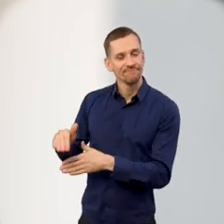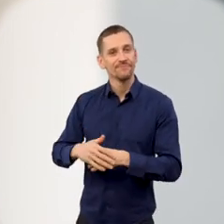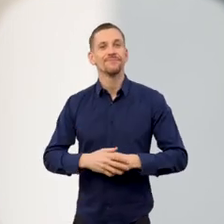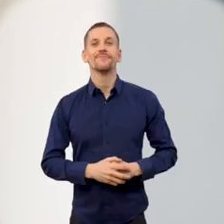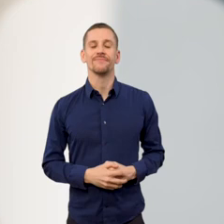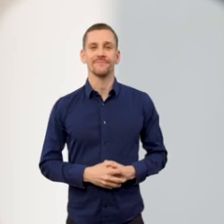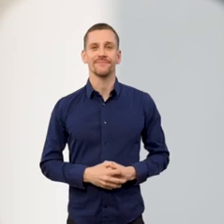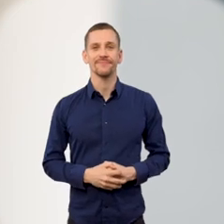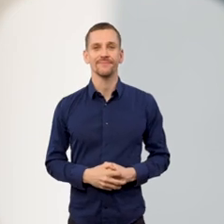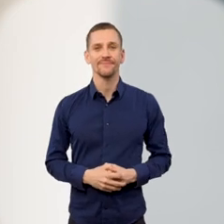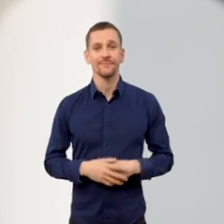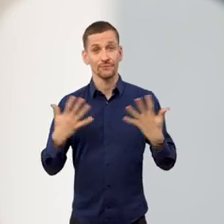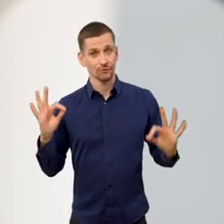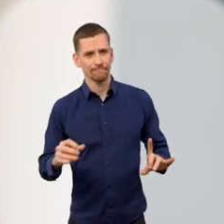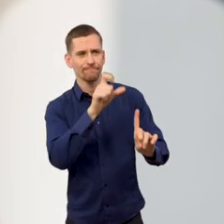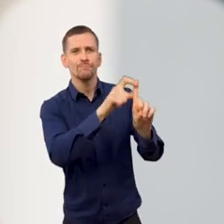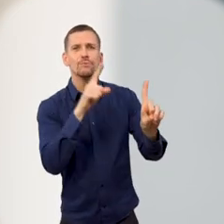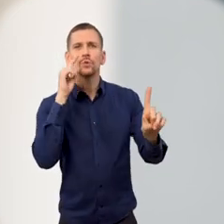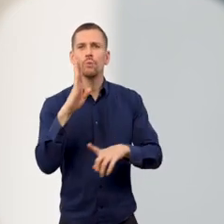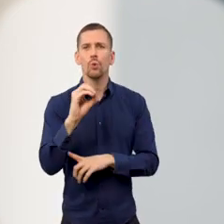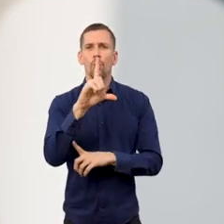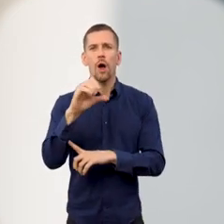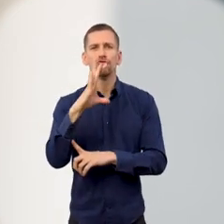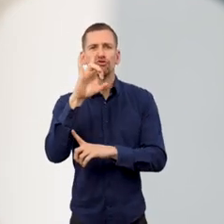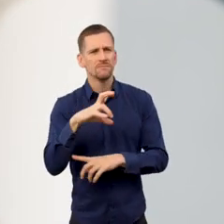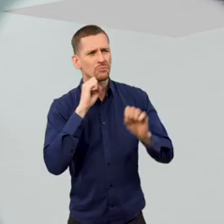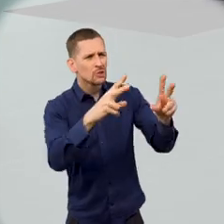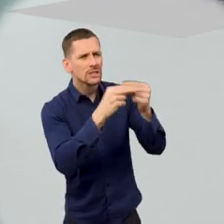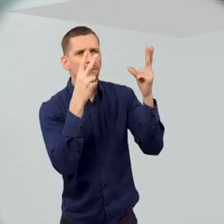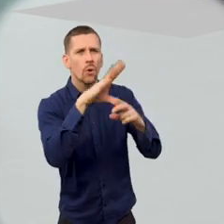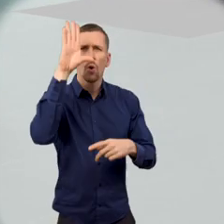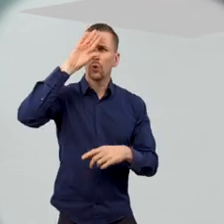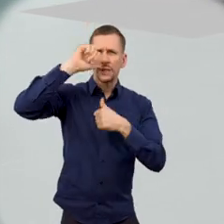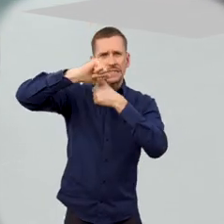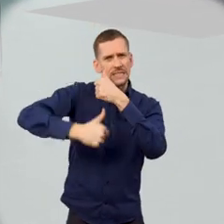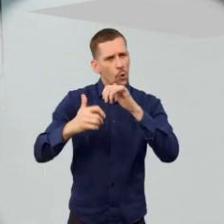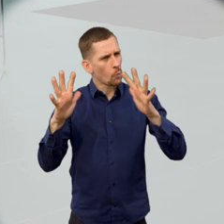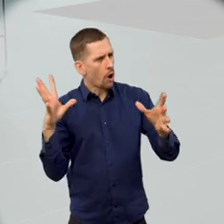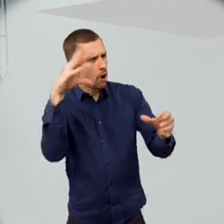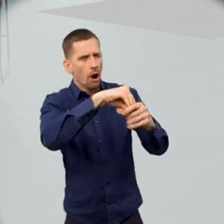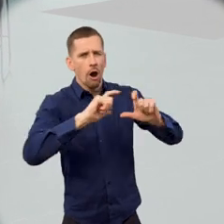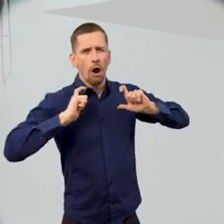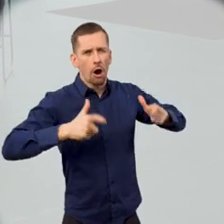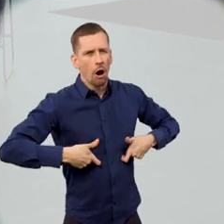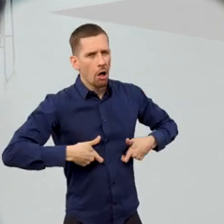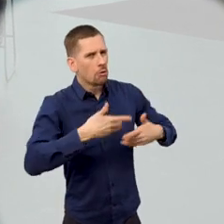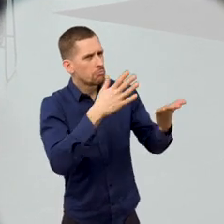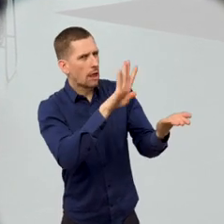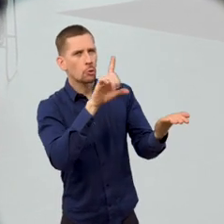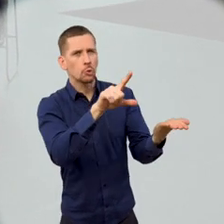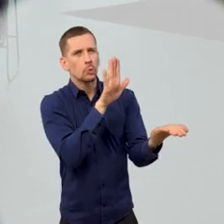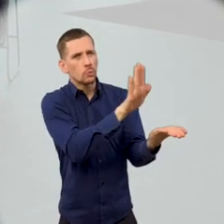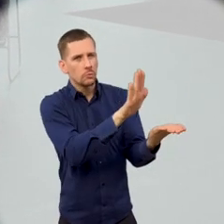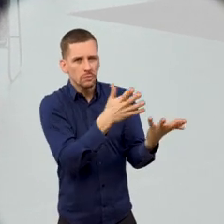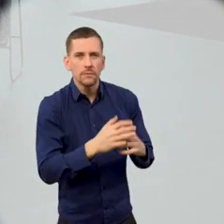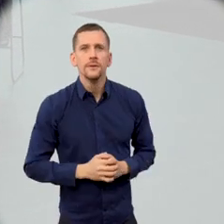ce campus. Justement, avec vous, Monsieur Bollage, Quentin Bollage, quels autres types d'étudiants sont présents dans votre école